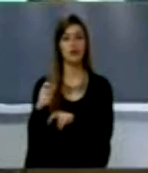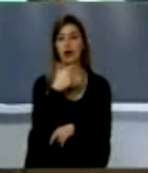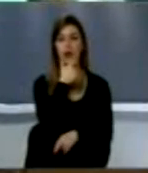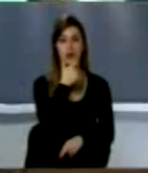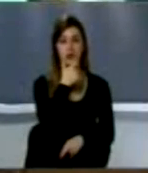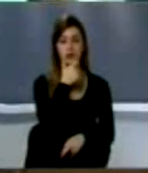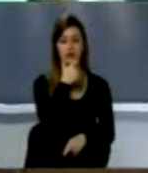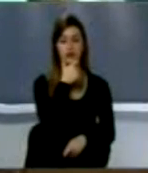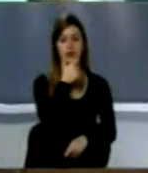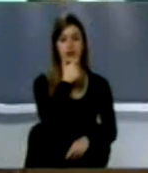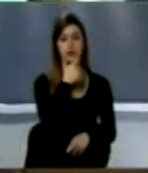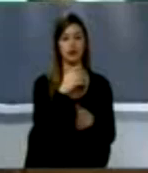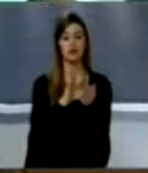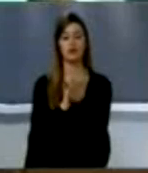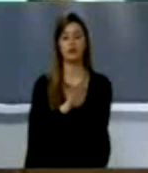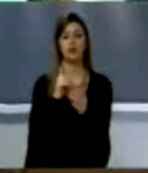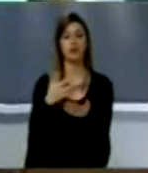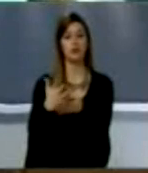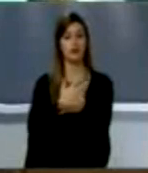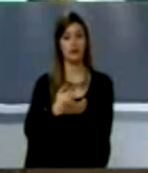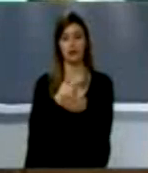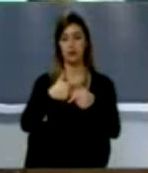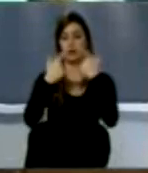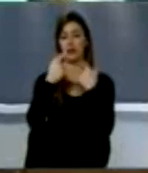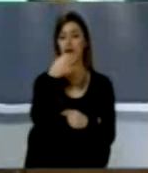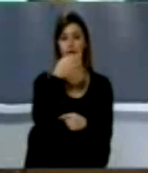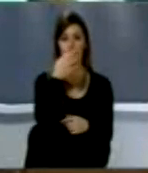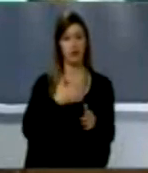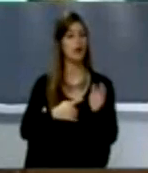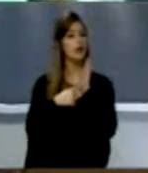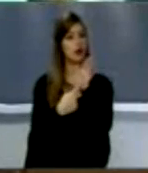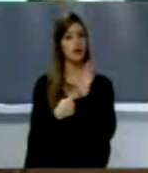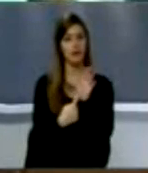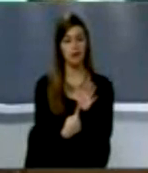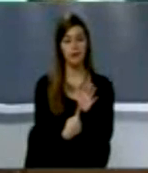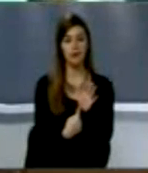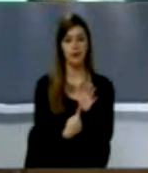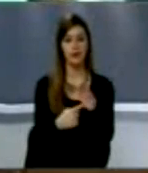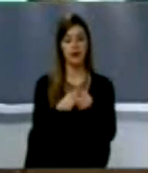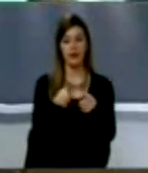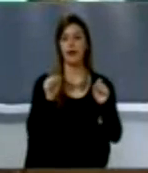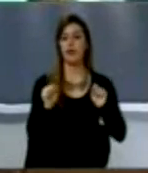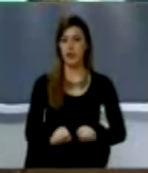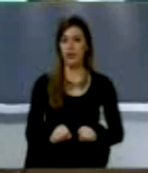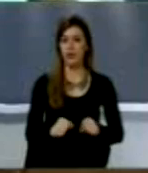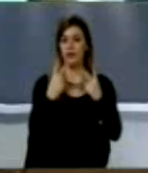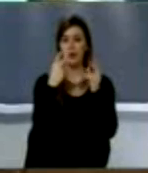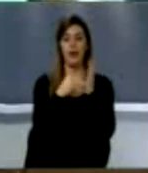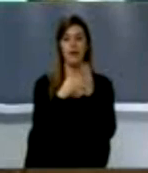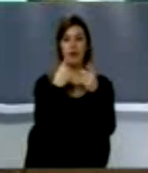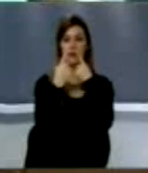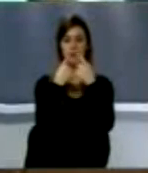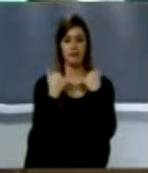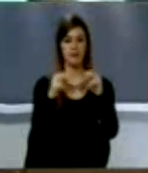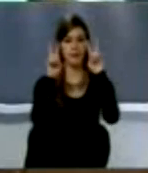buxhetit. Për argëtimin tuaj të nderuar deputet, për pa shmangur vëmendje për asnjë moment nga niveli i seriozitetit të çështjes që po